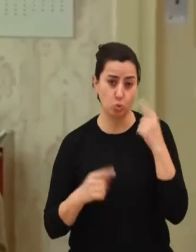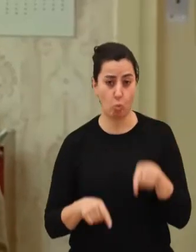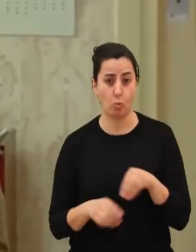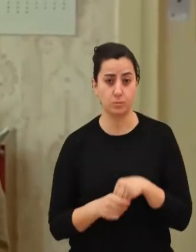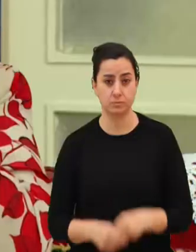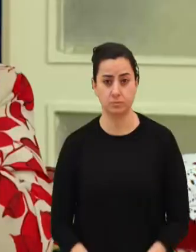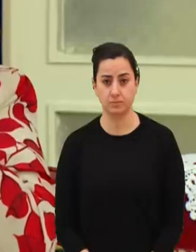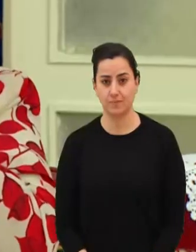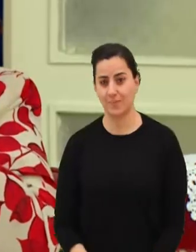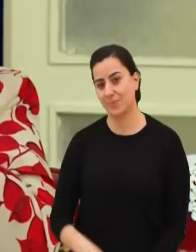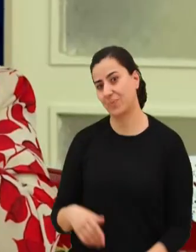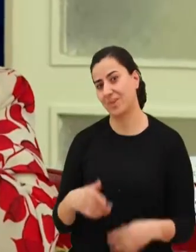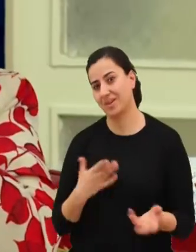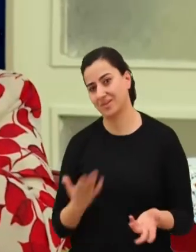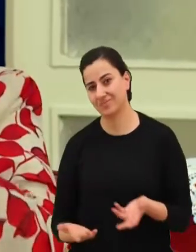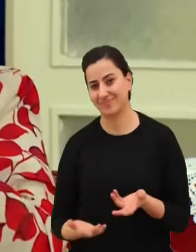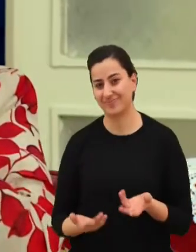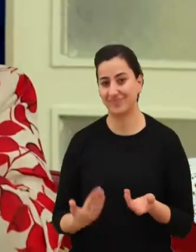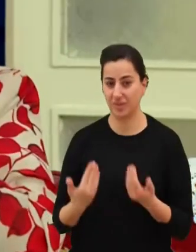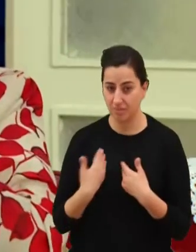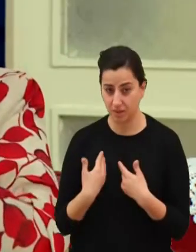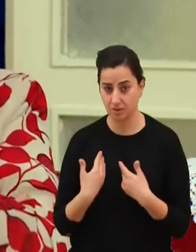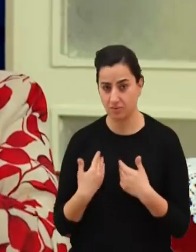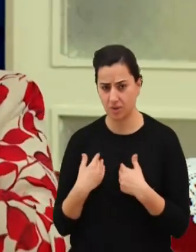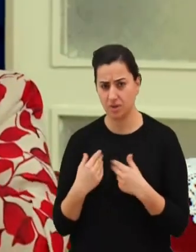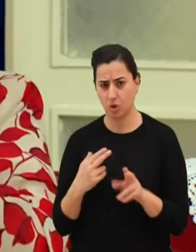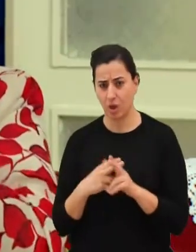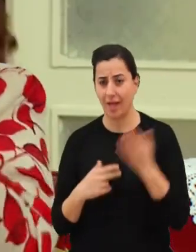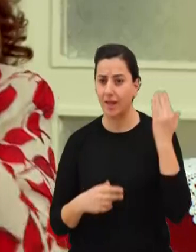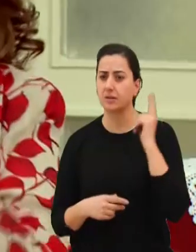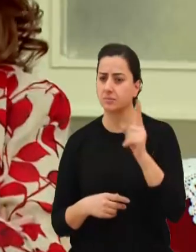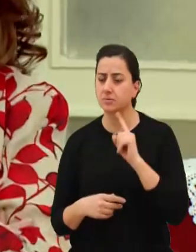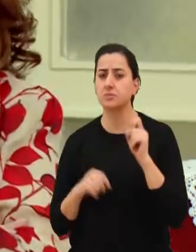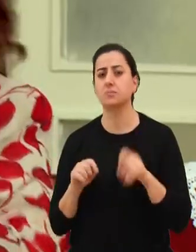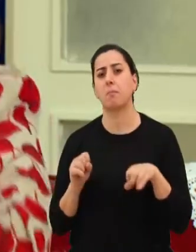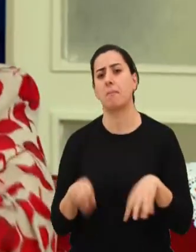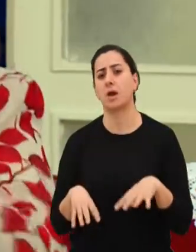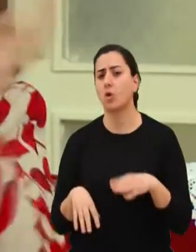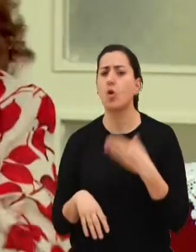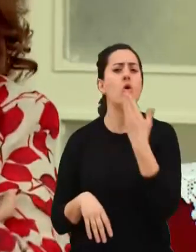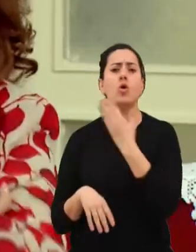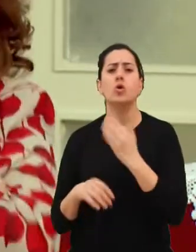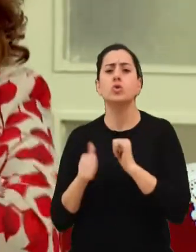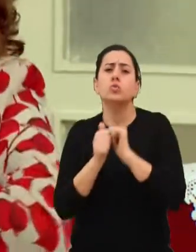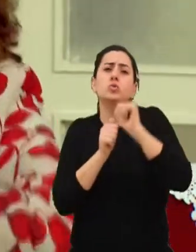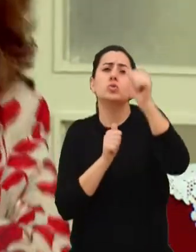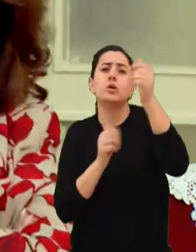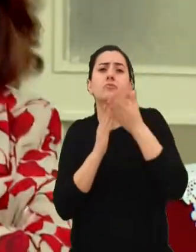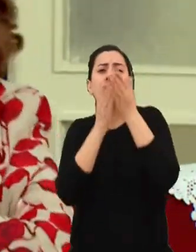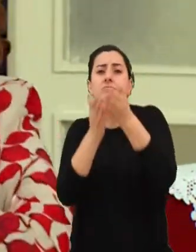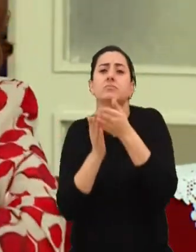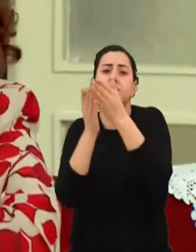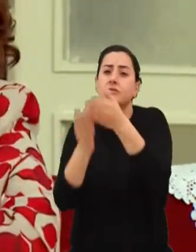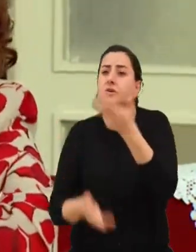yaptım. Yani tabii ben konkene gidiyordum ama Allah bilir o da o uzak limanlarda kim bilir